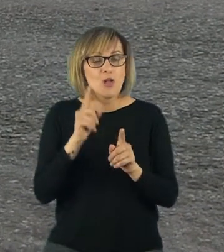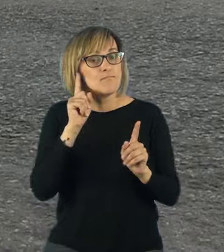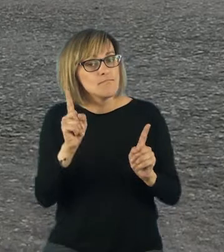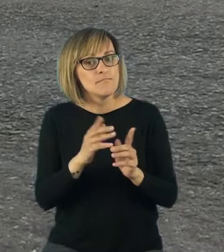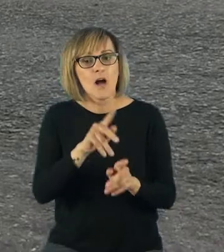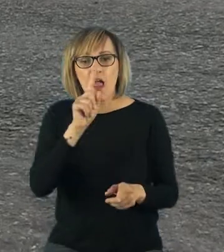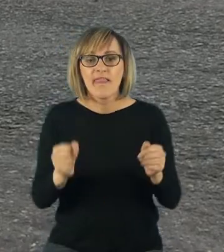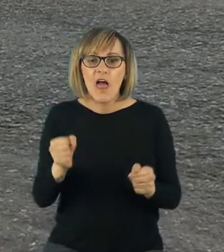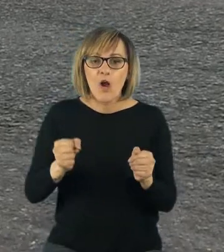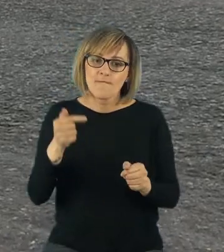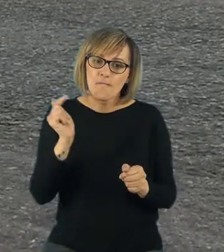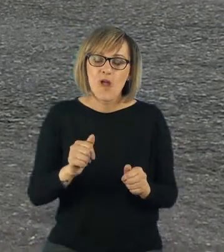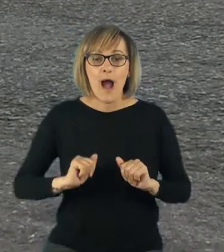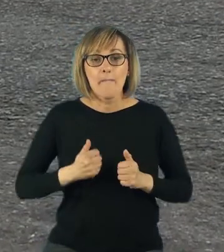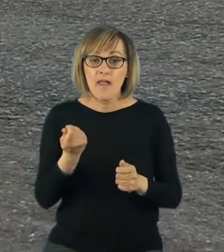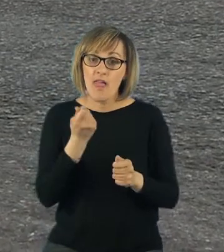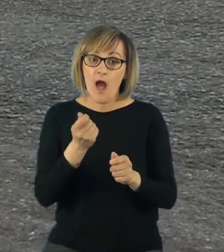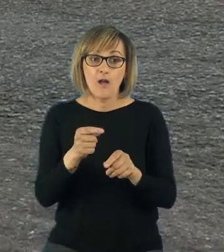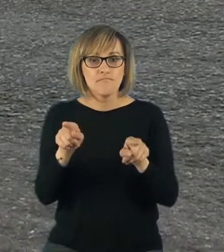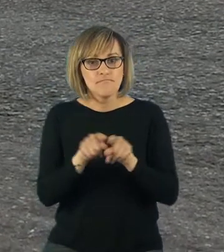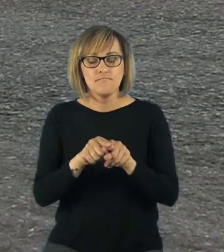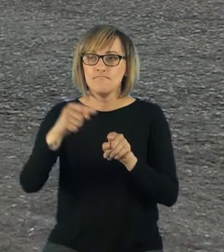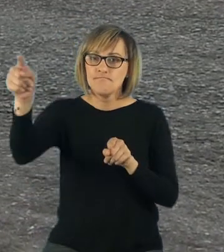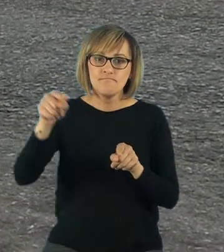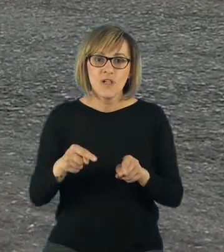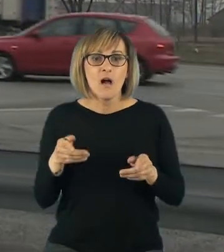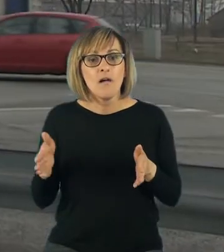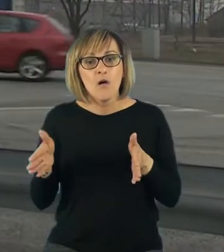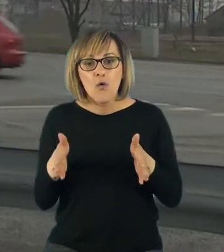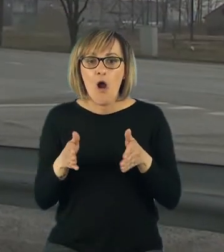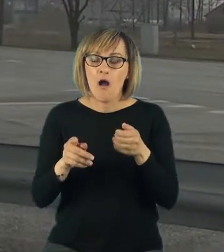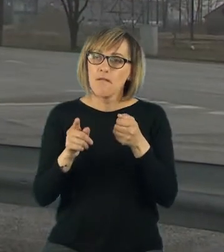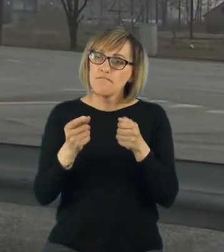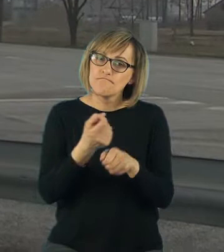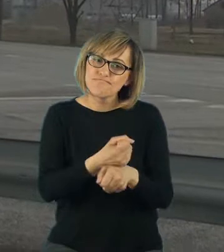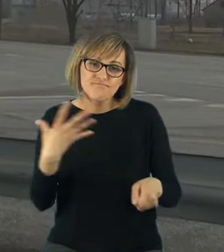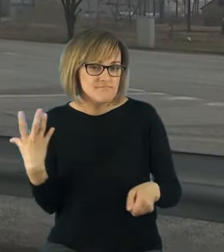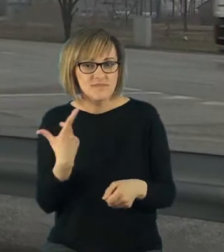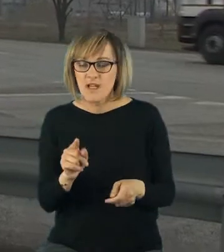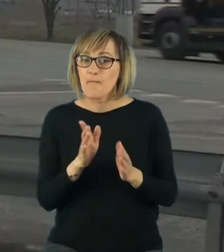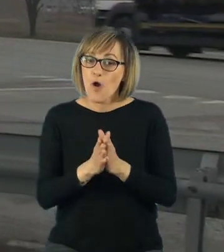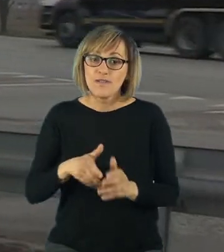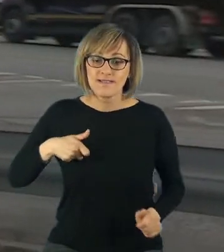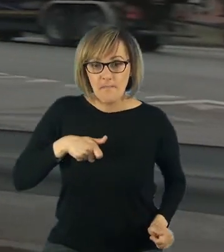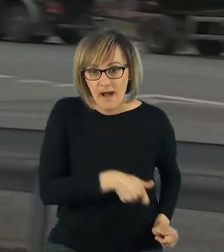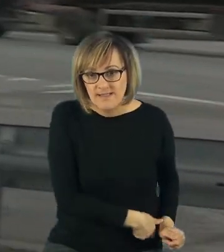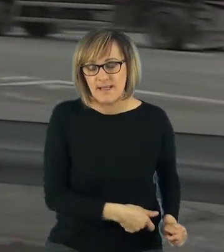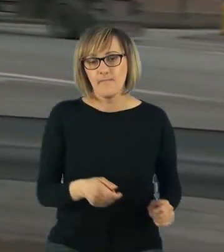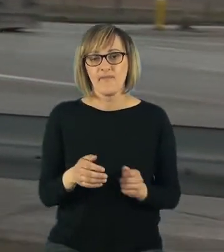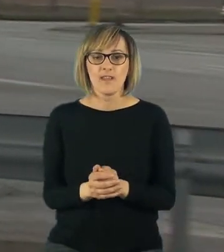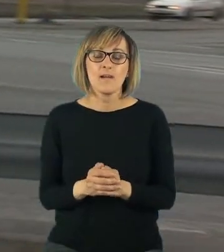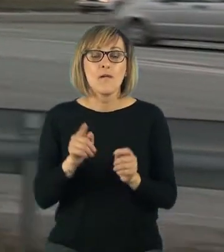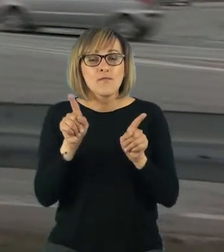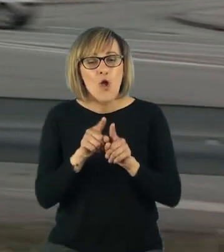pamiętać, że dostosowanie prędkości do warunków panujących na drodze. Pamiętajmy również o zapinaniu pasów bezpieczeństwa.